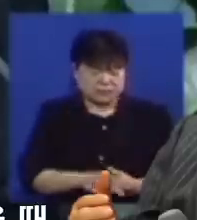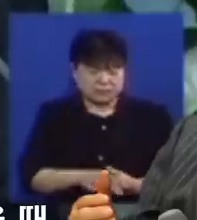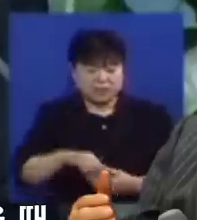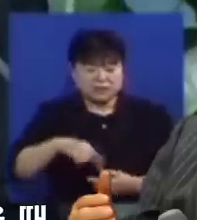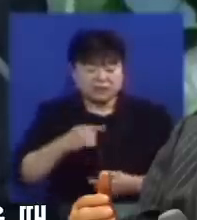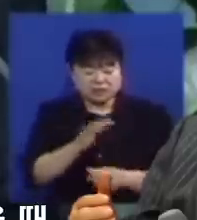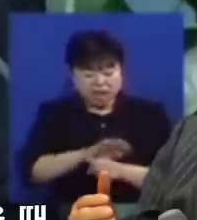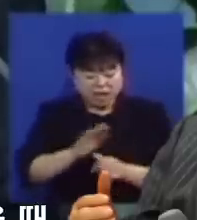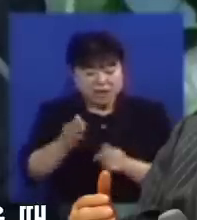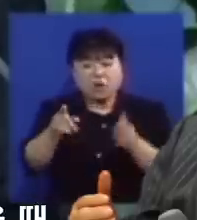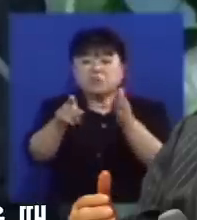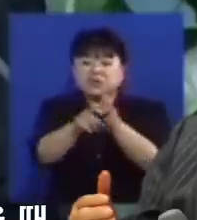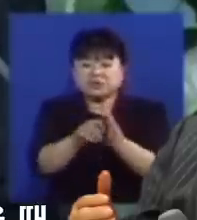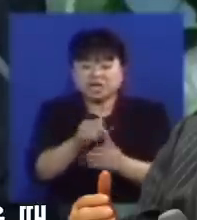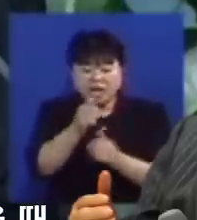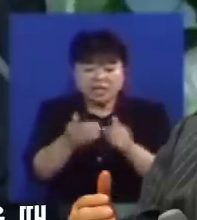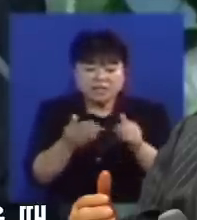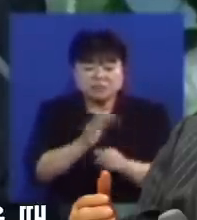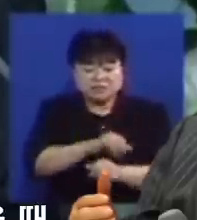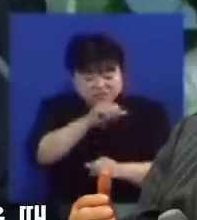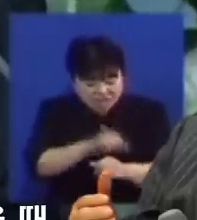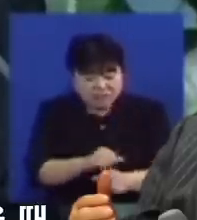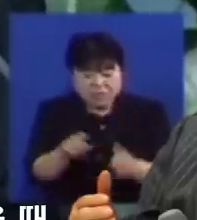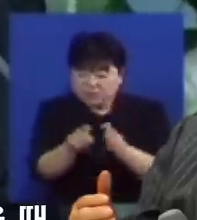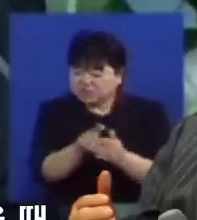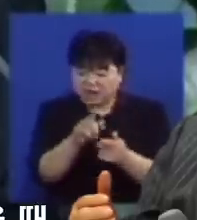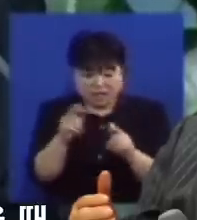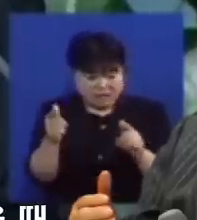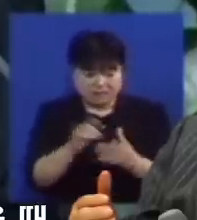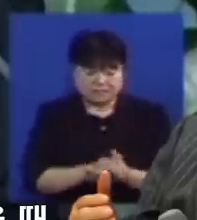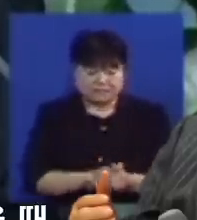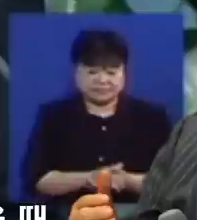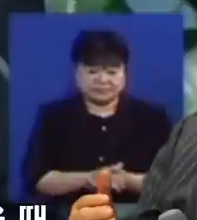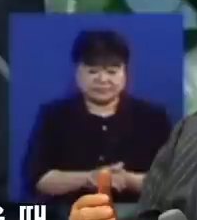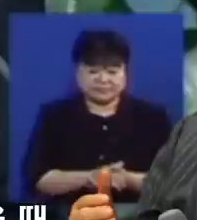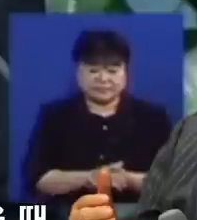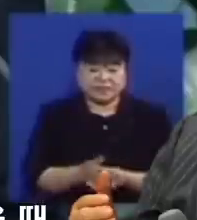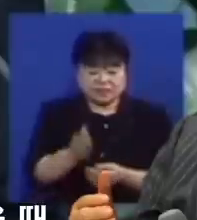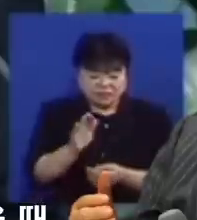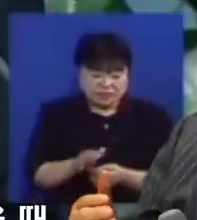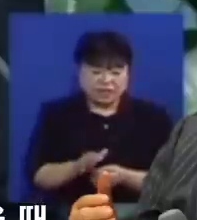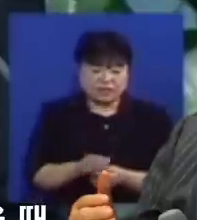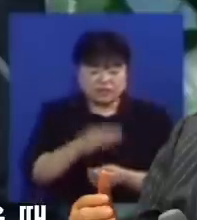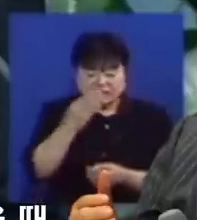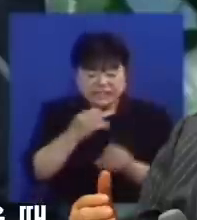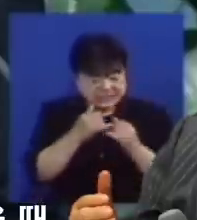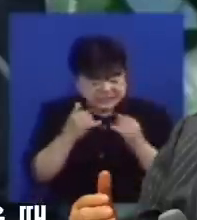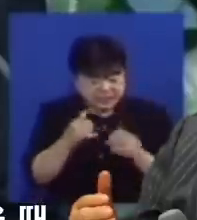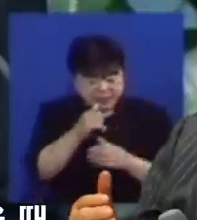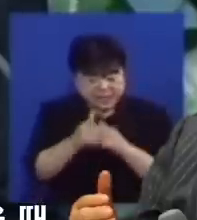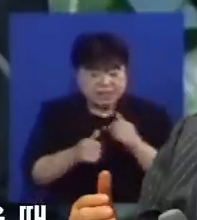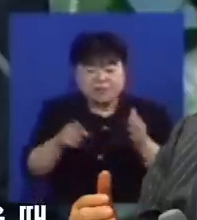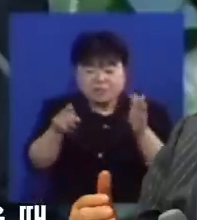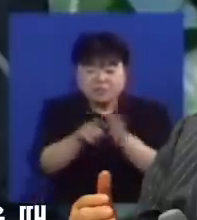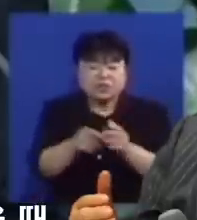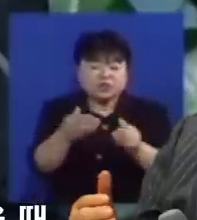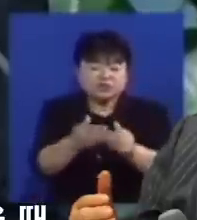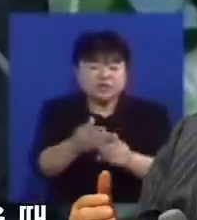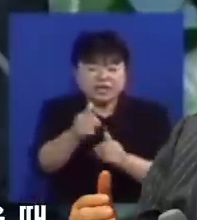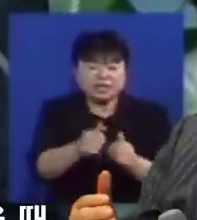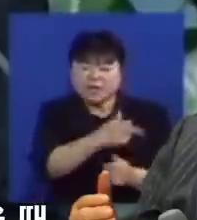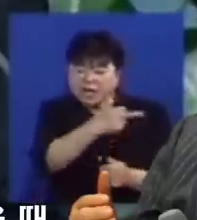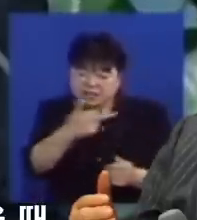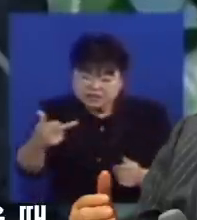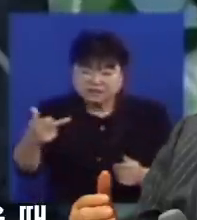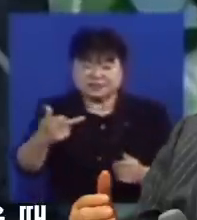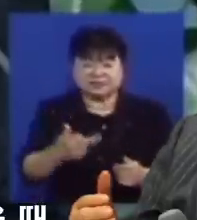자기들 잘 때라고 믿었지 하나님 잘 때라고 믿은 것은 아니잖아요. 그런데도 불구하고 이스라엘 백성은 하나님을 믿어주는 것이 하나님께